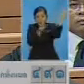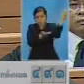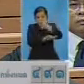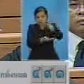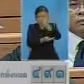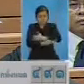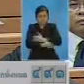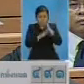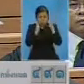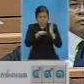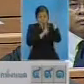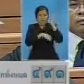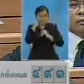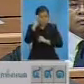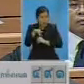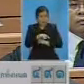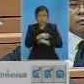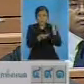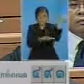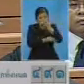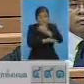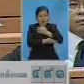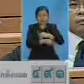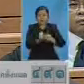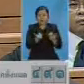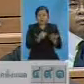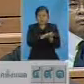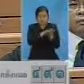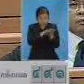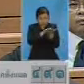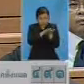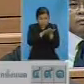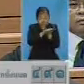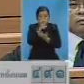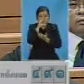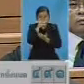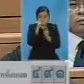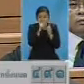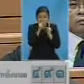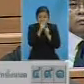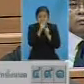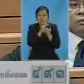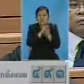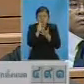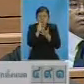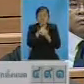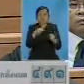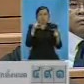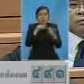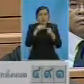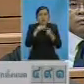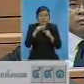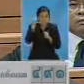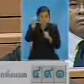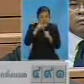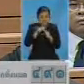เขาบอกบ้าป่ะรัฐมนตรีบ้าขอประธานอภัยประธานที่ผมต้องพูดคำอย่างนี้เพราะเอาคำของพี่น้องประช